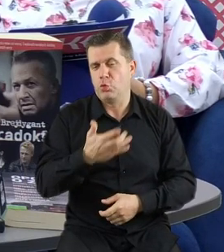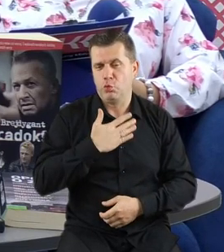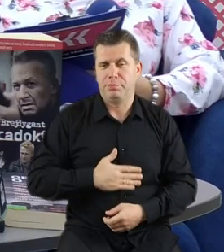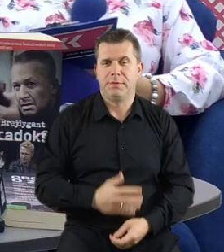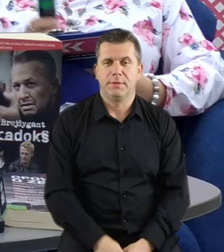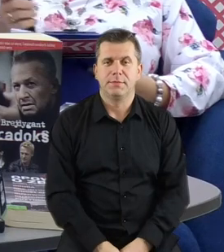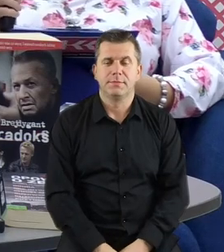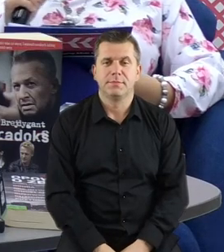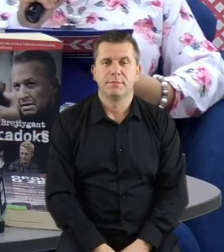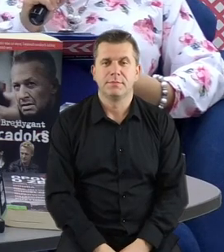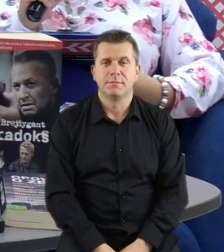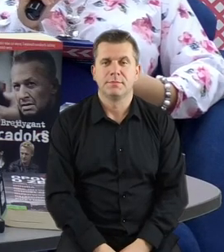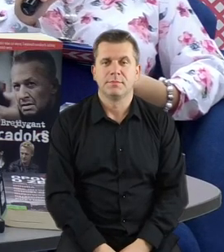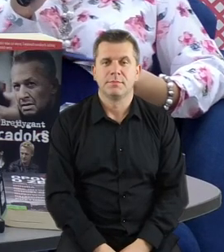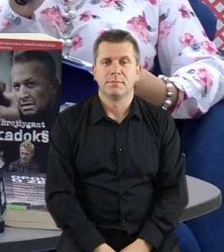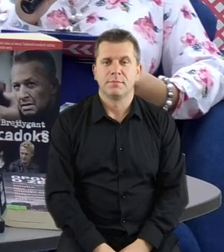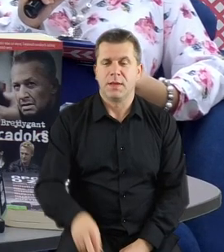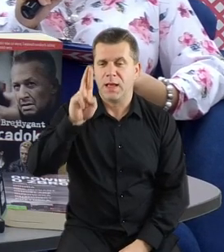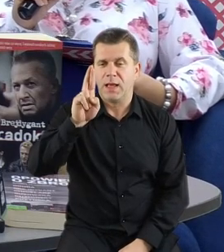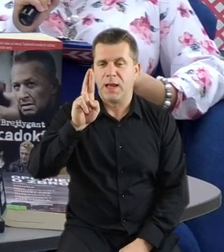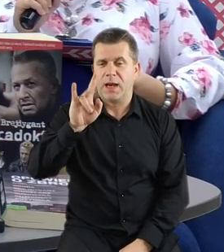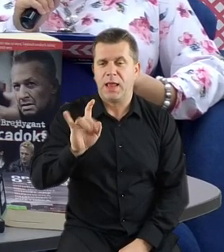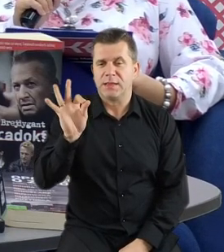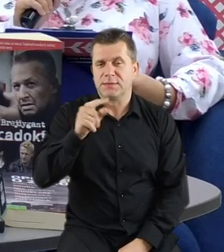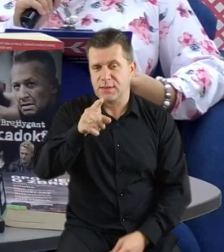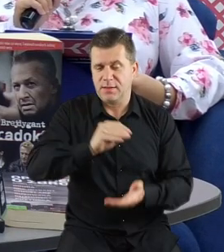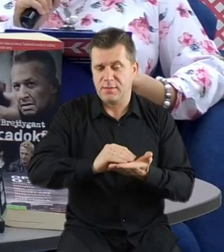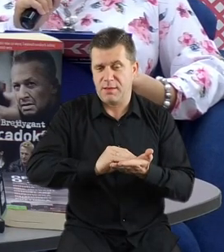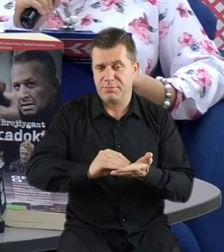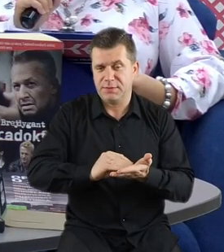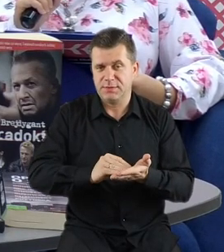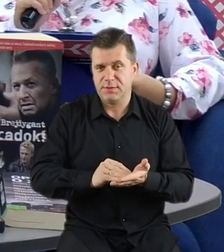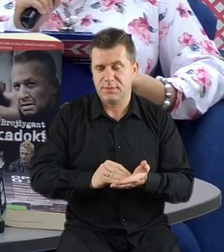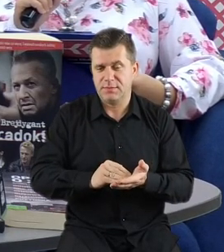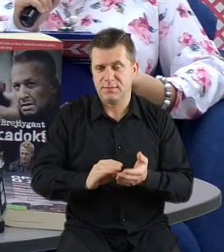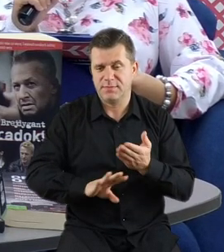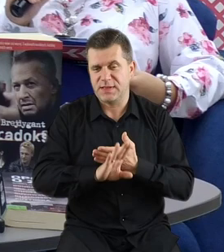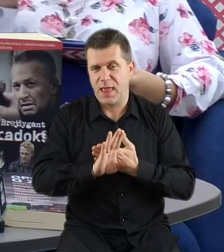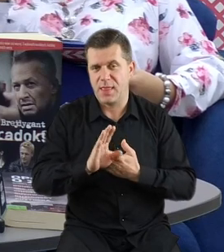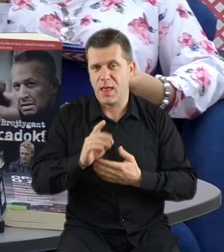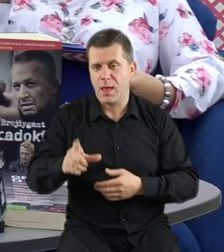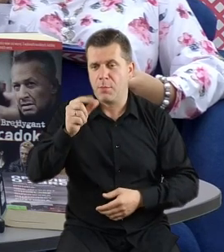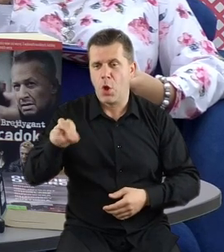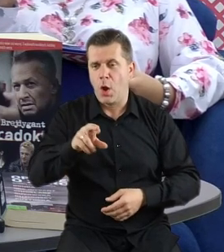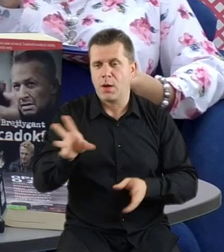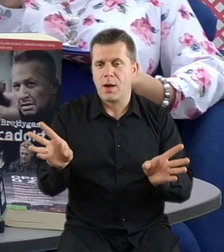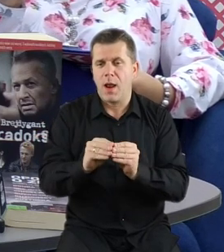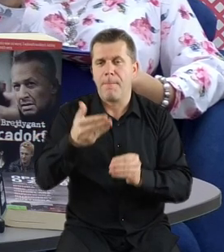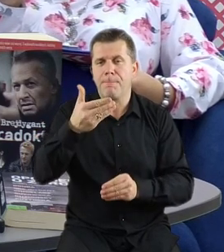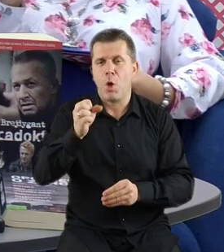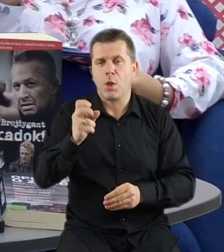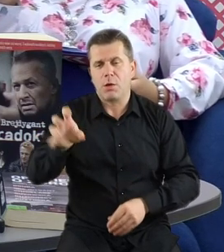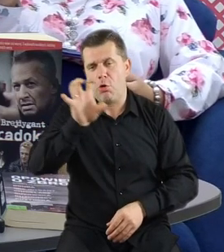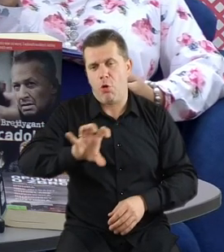robię to, co lubię. W Rysie napisał pan taką scenę krótką, kiedy Piotr z Moniką oglądają